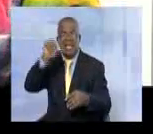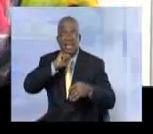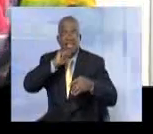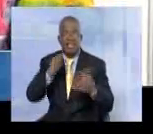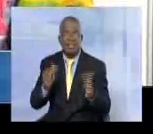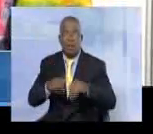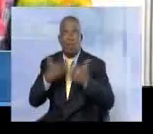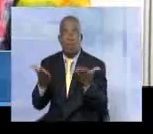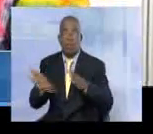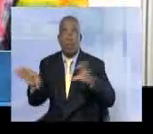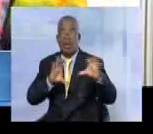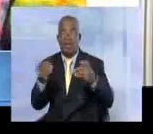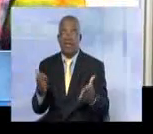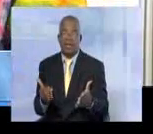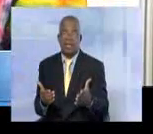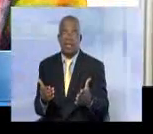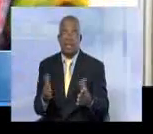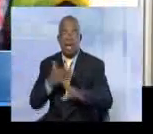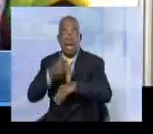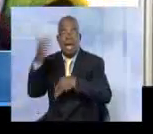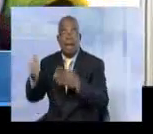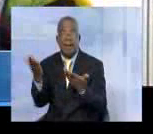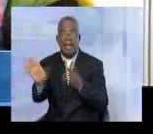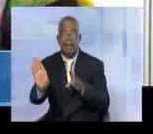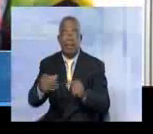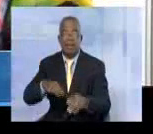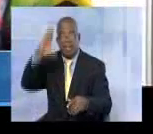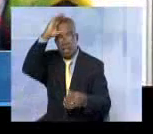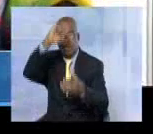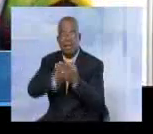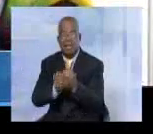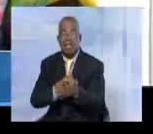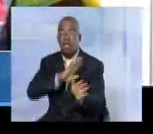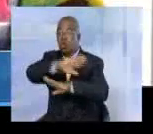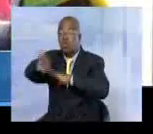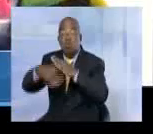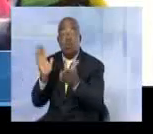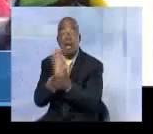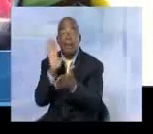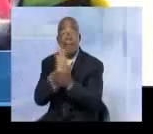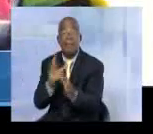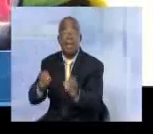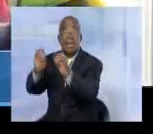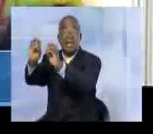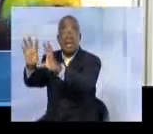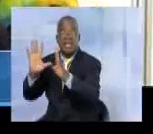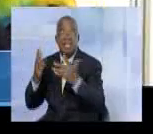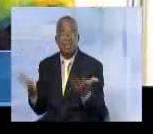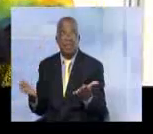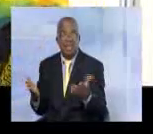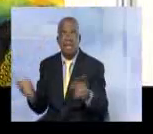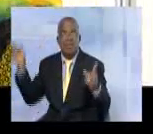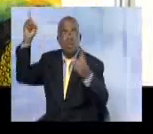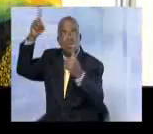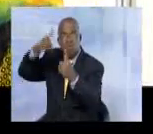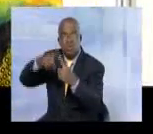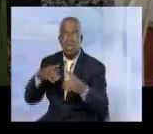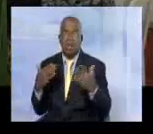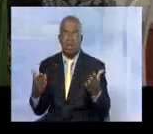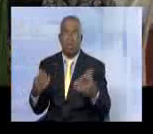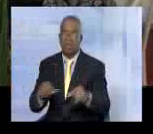décès de mon mari, j'ai déposé tous les papiers. Depuis qu'il est décédé, jusqu'à aujourd'hui, je n'ai pas eu de passion. C'est pour cela que je suis là